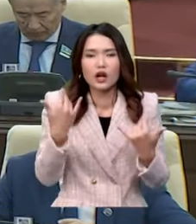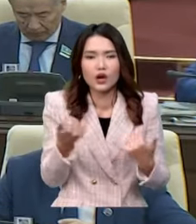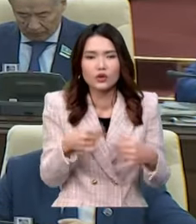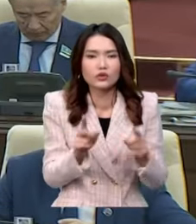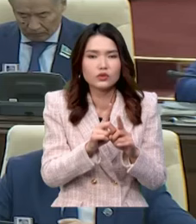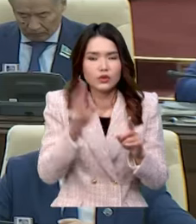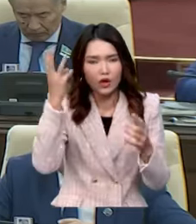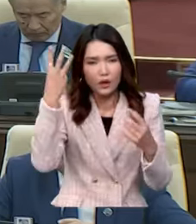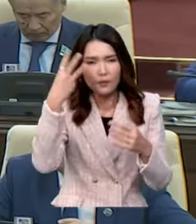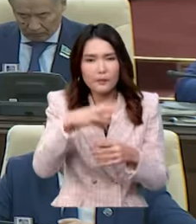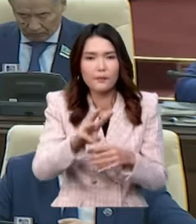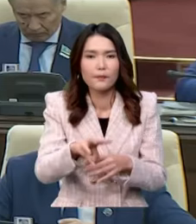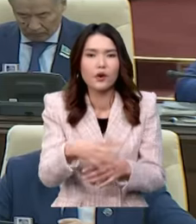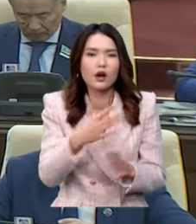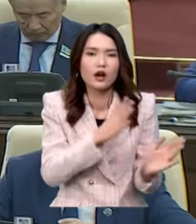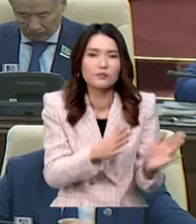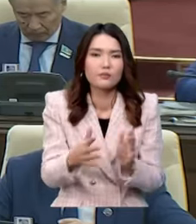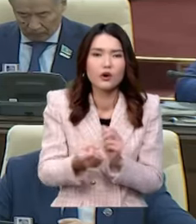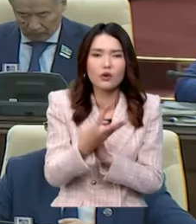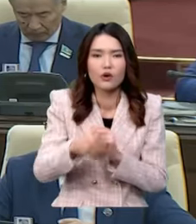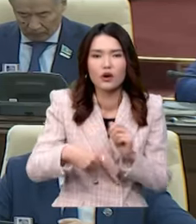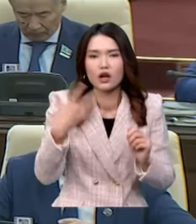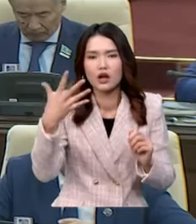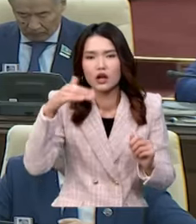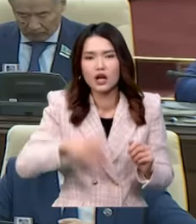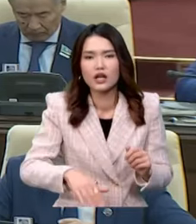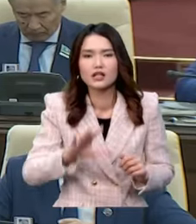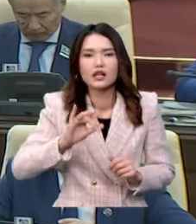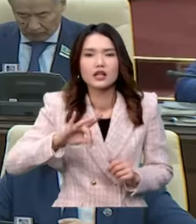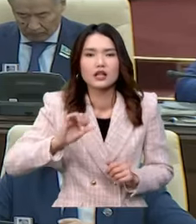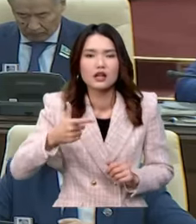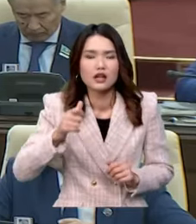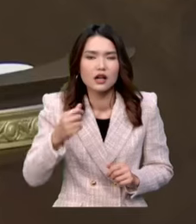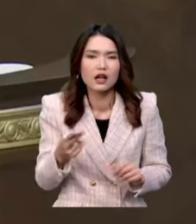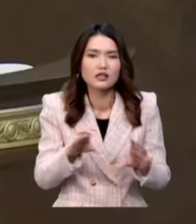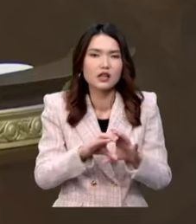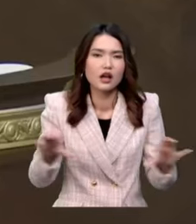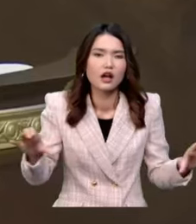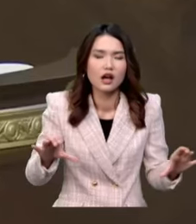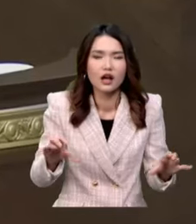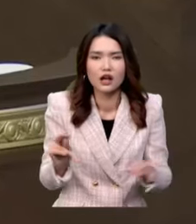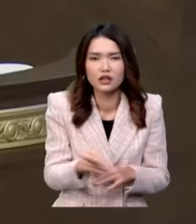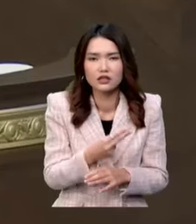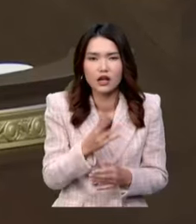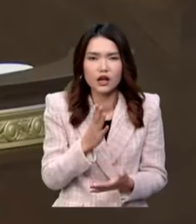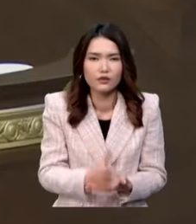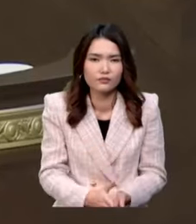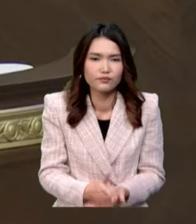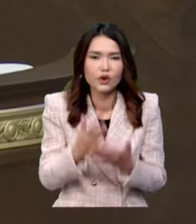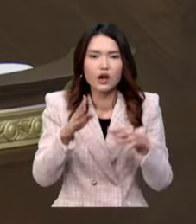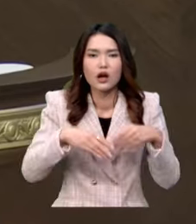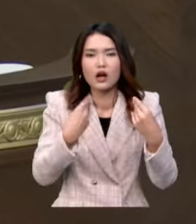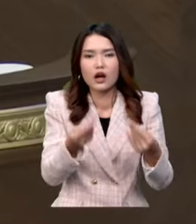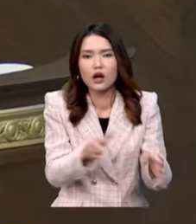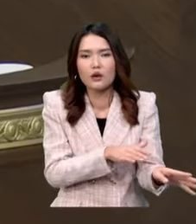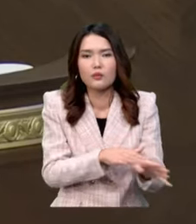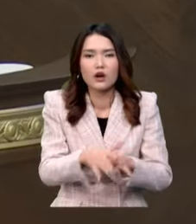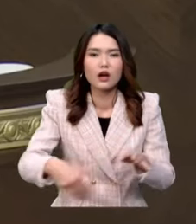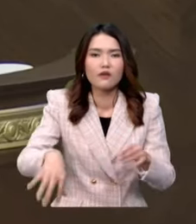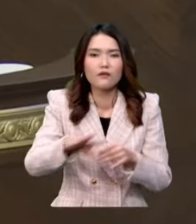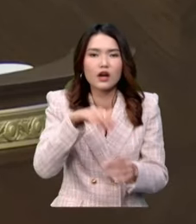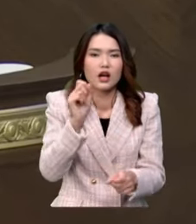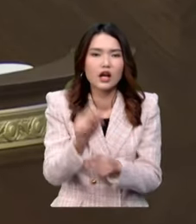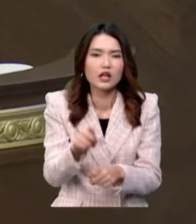қатар шамамен 14,5 мың шақырым ирригациялық канал қайта жаңғыртудан өткізіледі. Берілген барлық тапсырмаларды